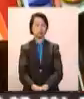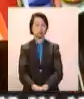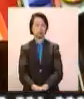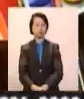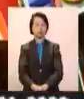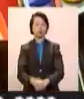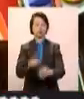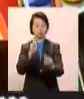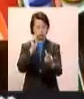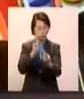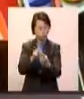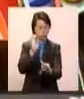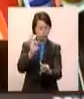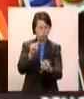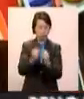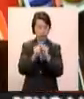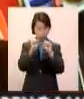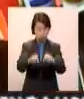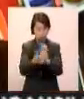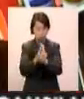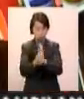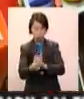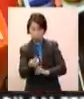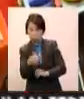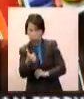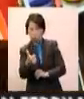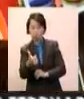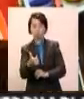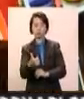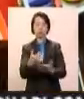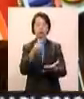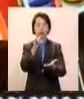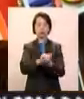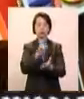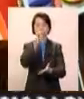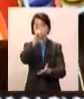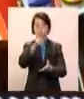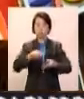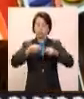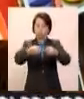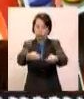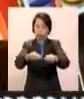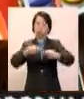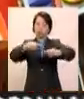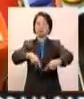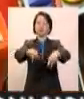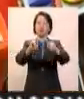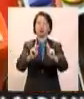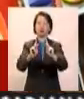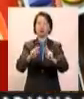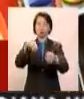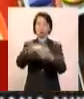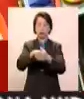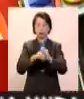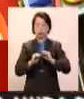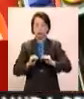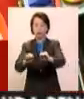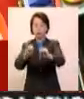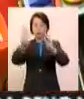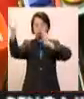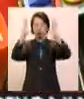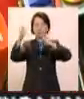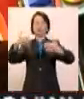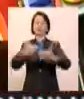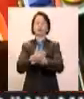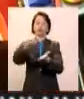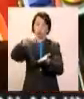Yang berkelayakan dan berkebolehan by merit sepatutnya diberikan tempat dalam menggerakkan Malaysia yang baharu